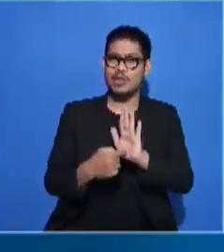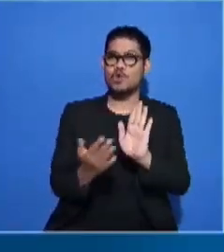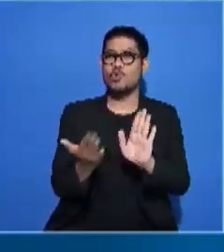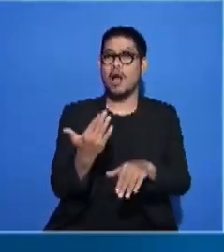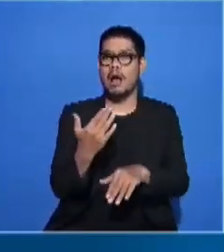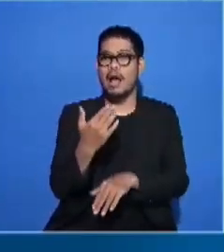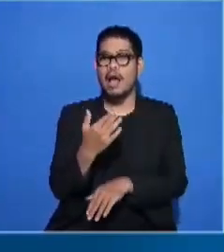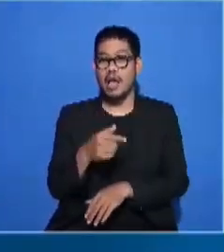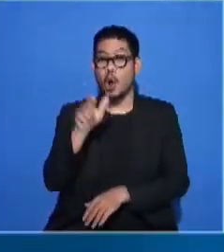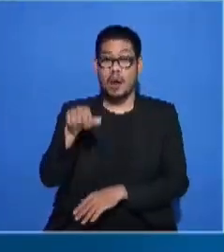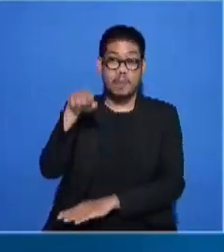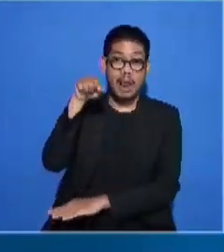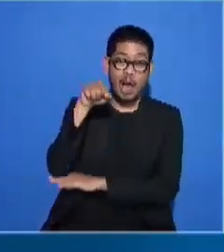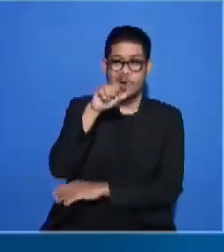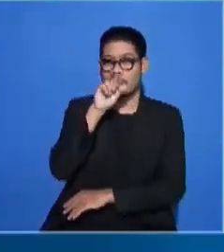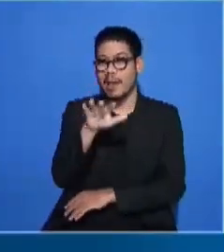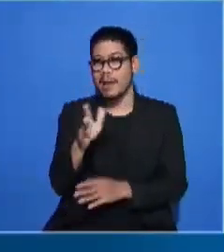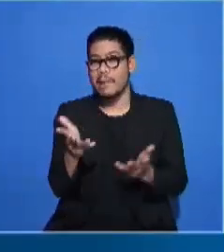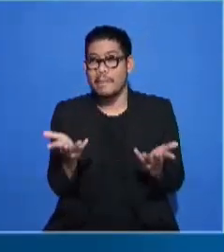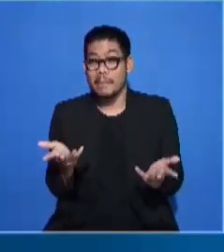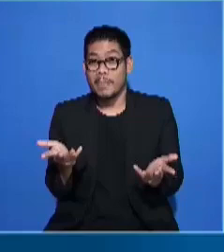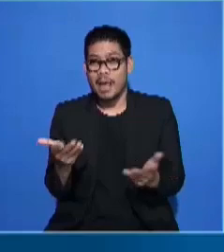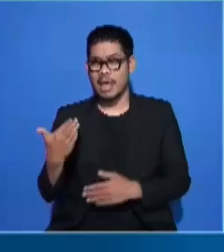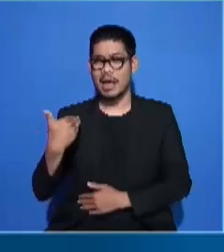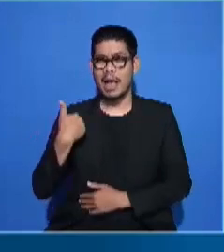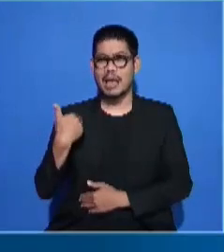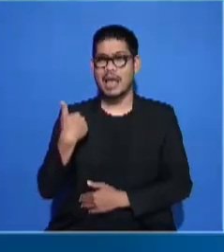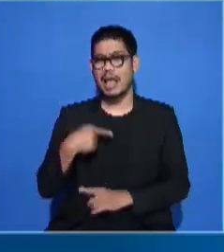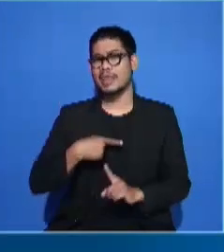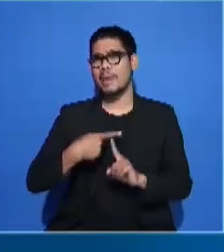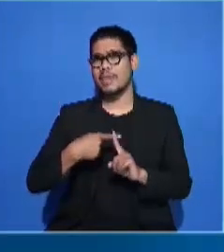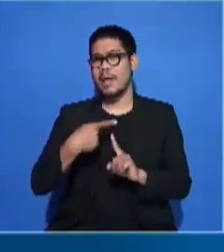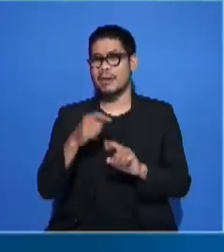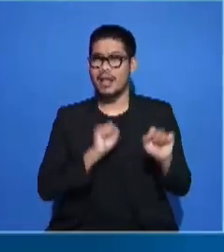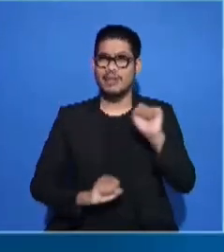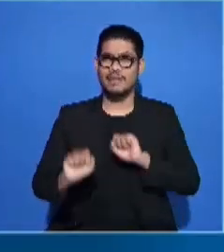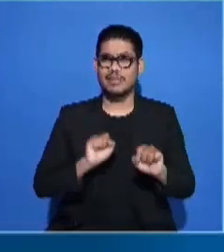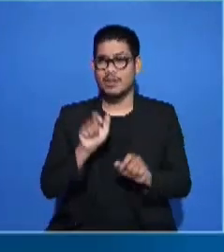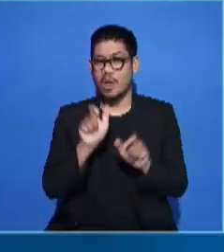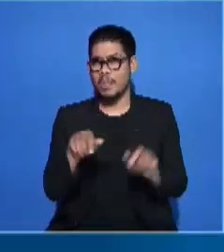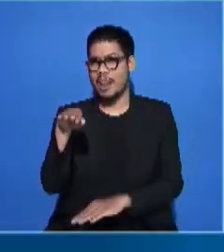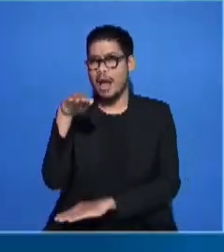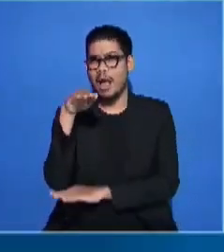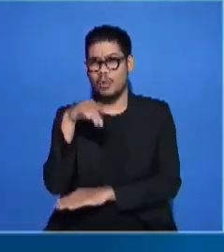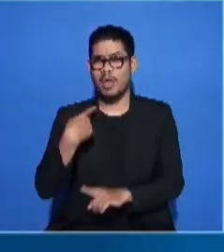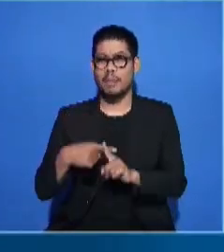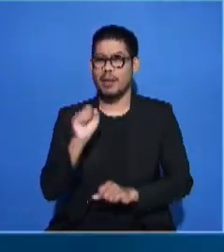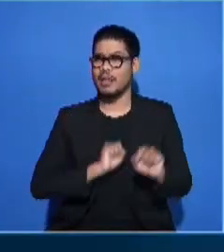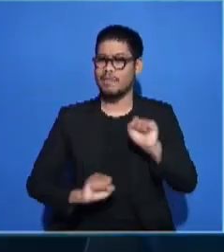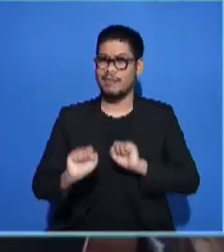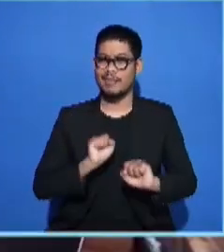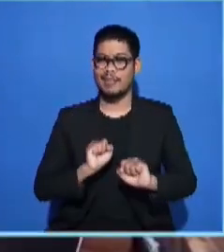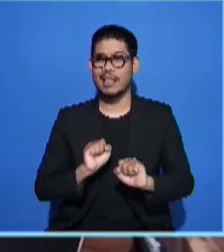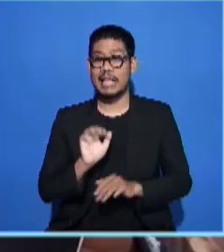para pelaku saat pemeriksaan, selain itu terdapat sejumlah tambahan adegan yang dilakukan para pelaku. Jadi tadi ada